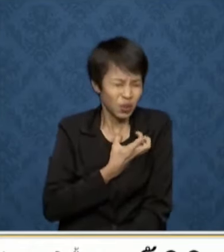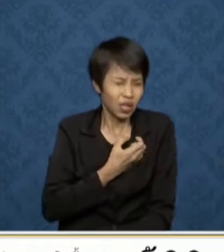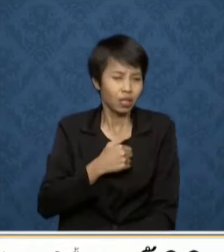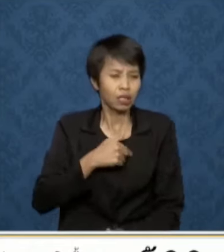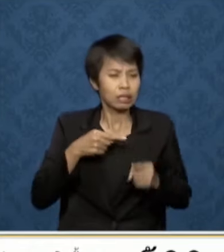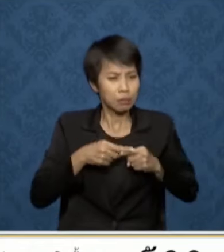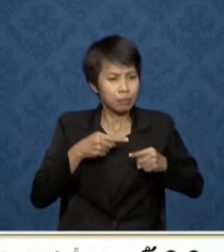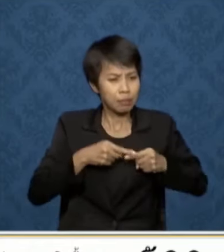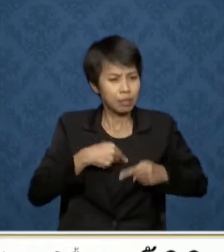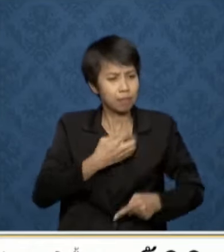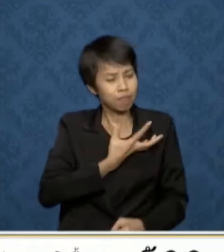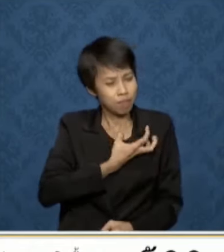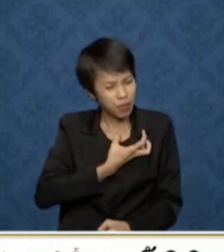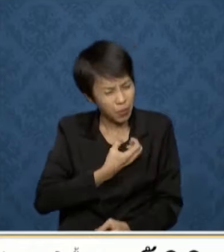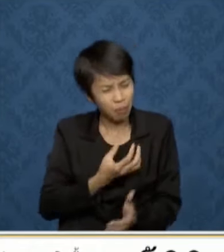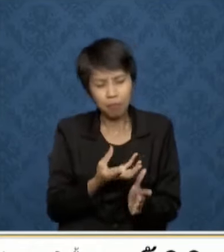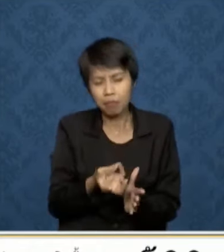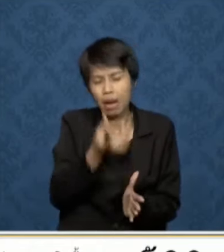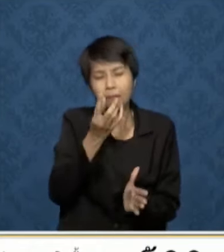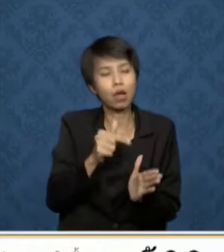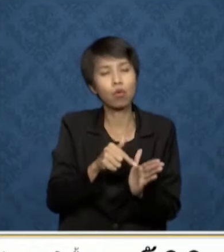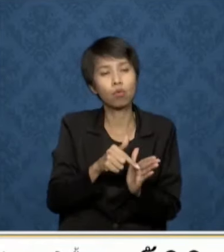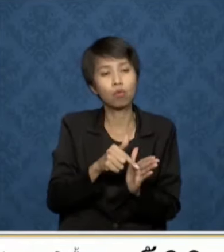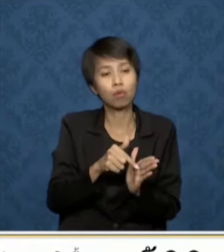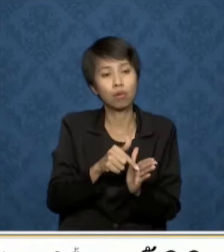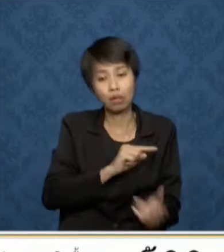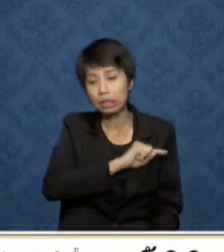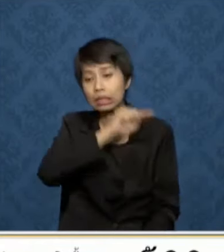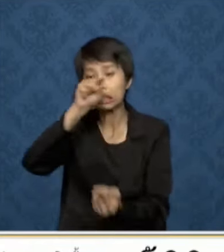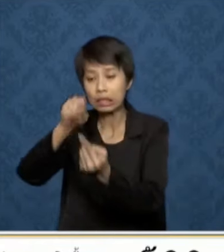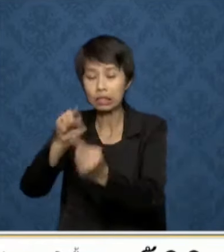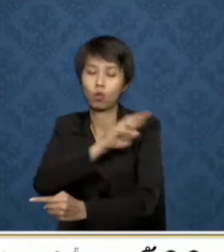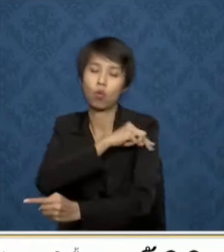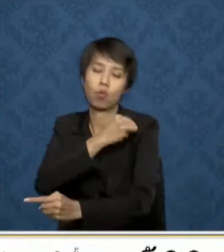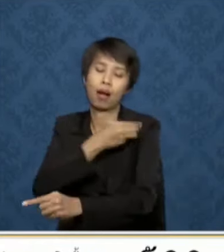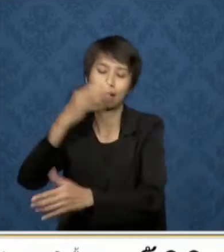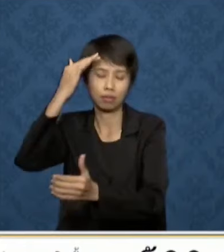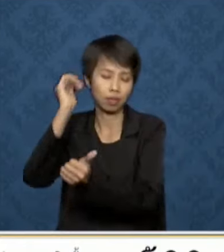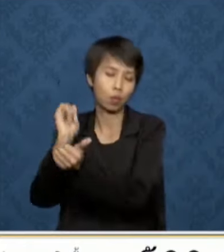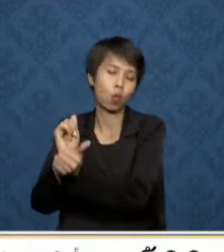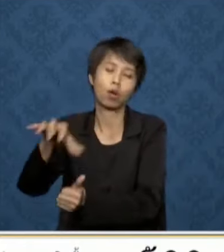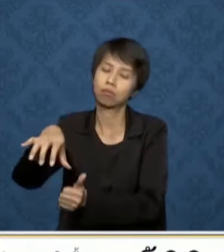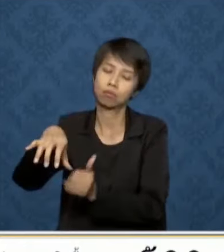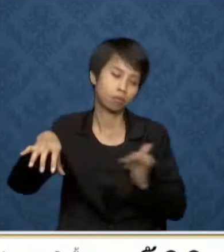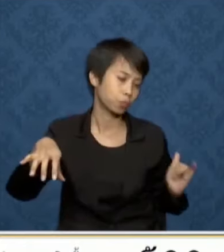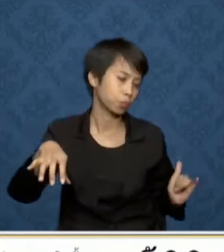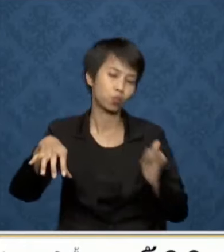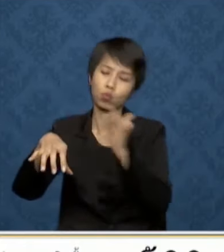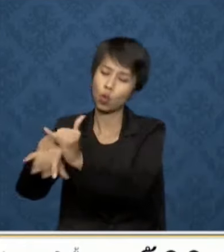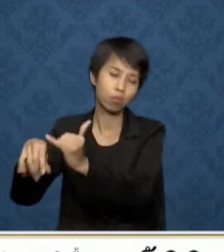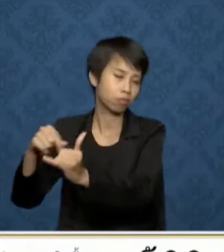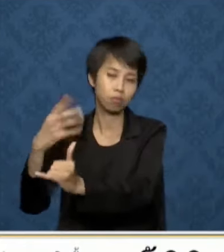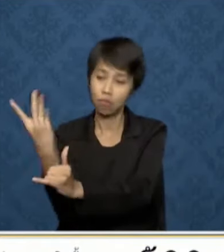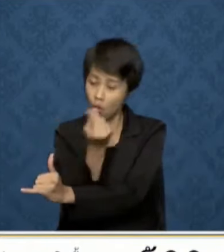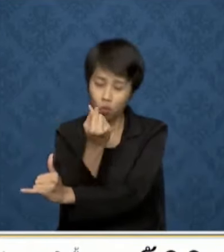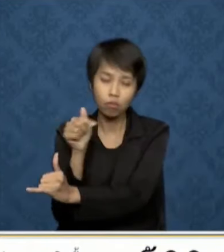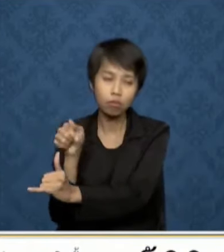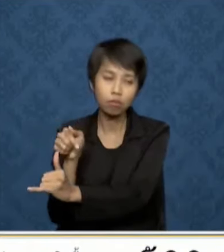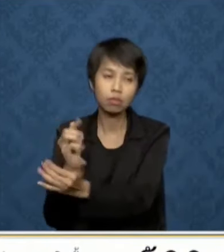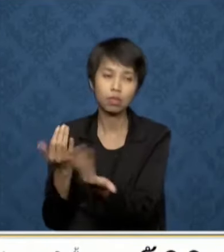59 นาท ไม่แ่ใจว 59 วิาที รหอเปล่าถึงรพบาลตรวบปมาเทงคน 20็วมาก อัี้ต้องชื่นชม